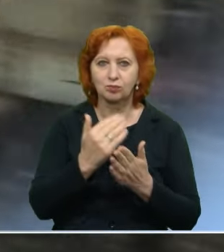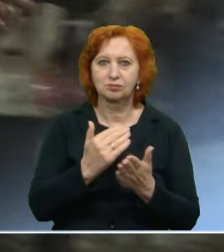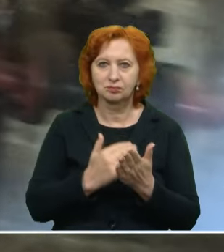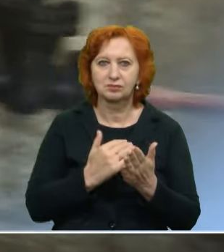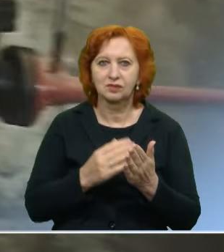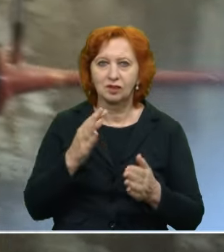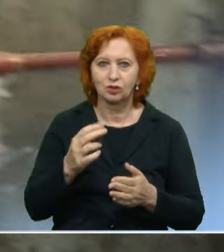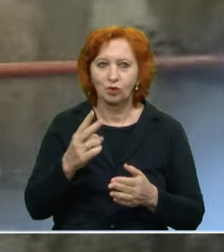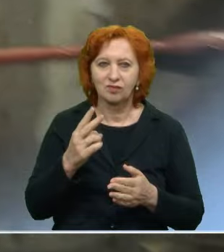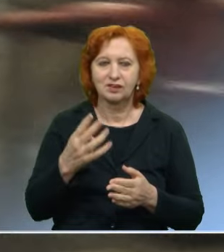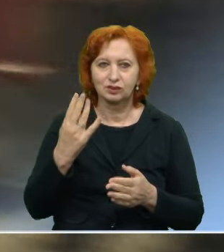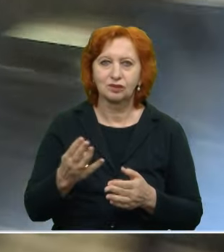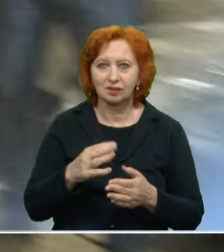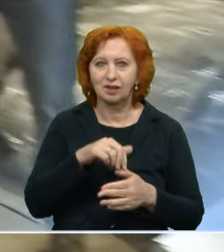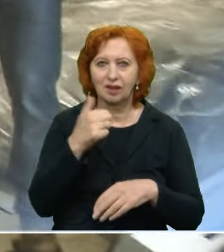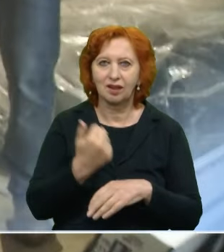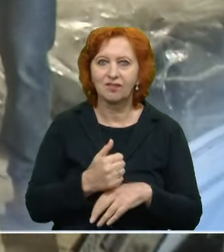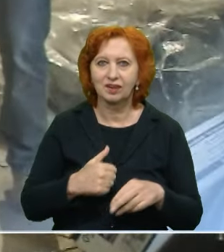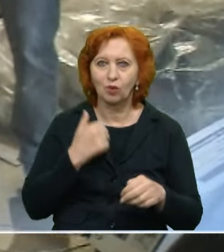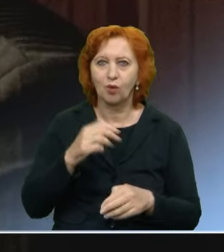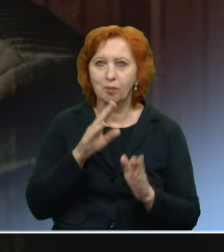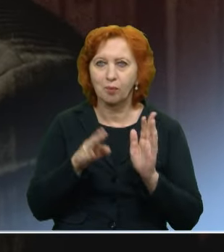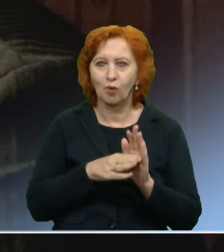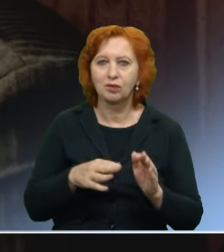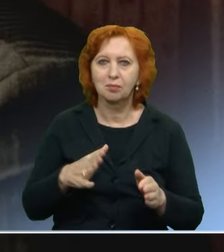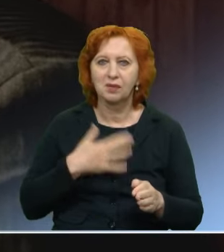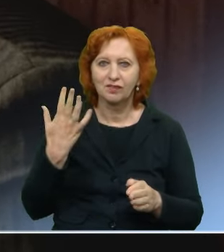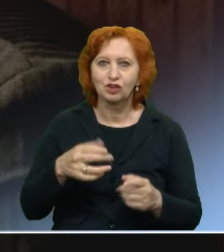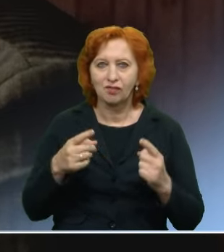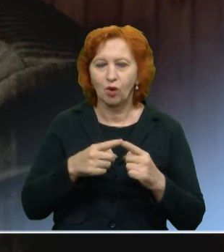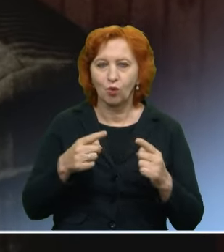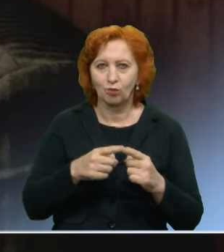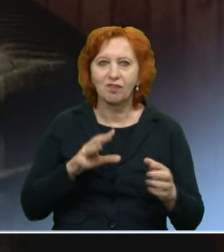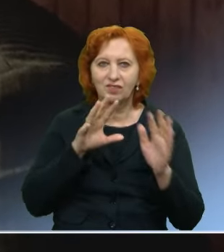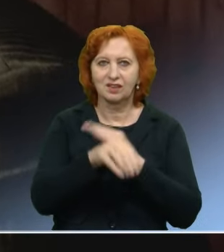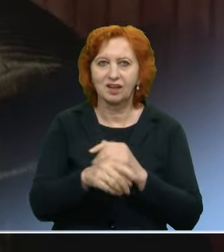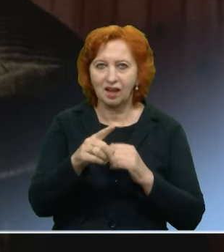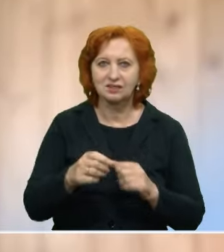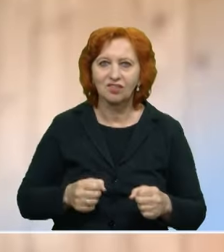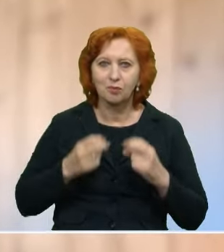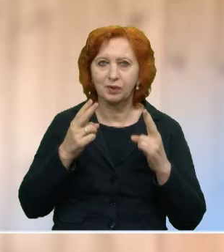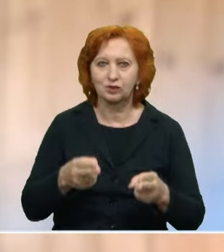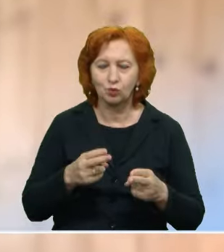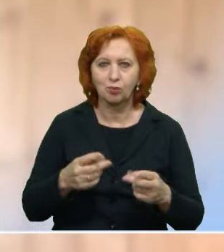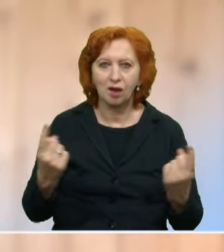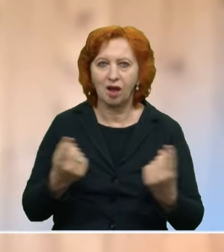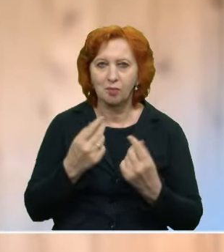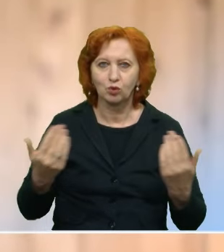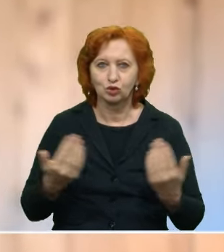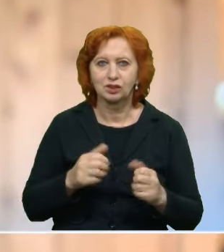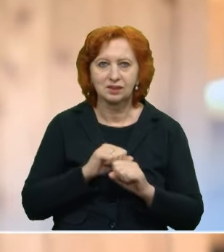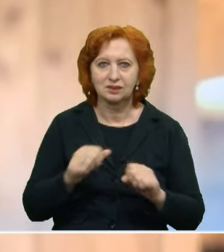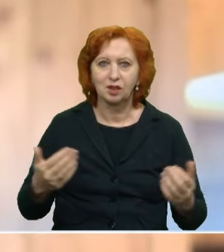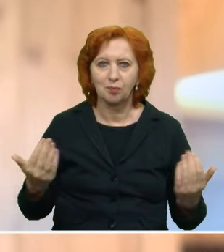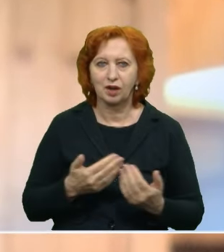на Дон-24. Главный герой под видом бывшего уголовника внедряется в преступный бизнес. Но свою обычную жизнь нельзя прожить,